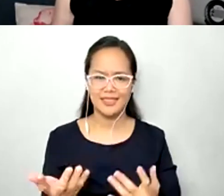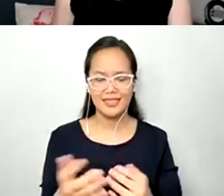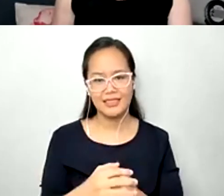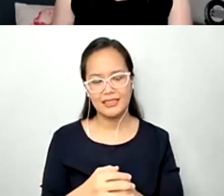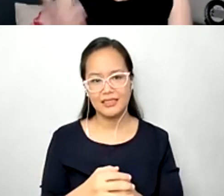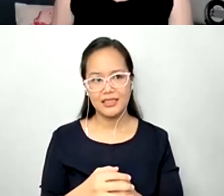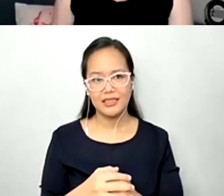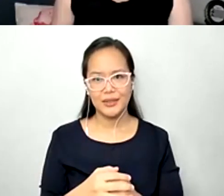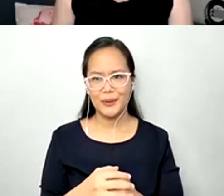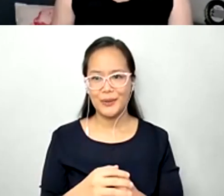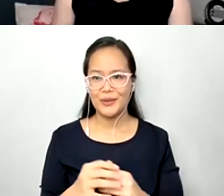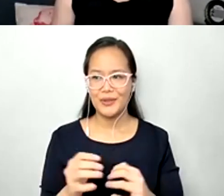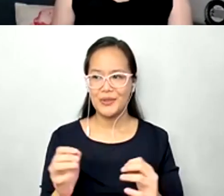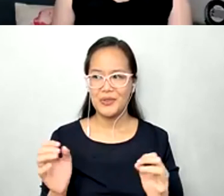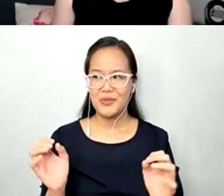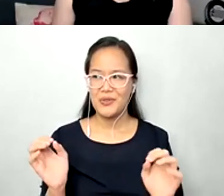There's no point,